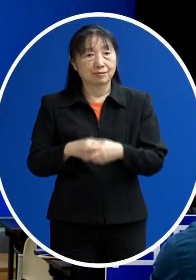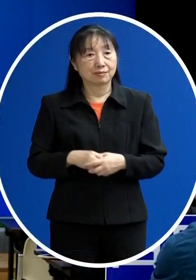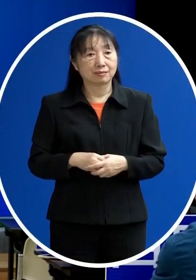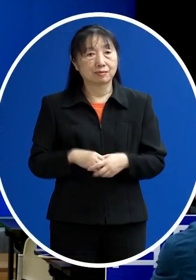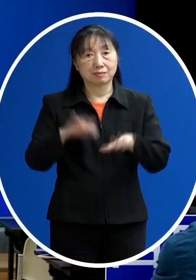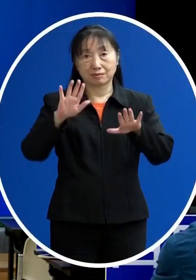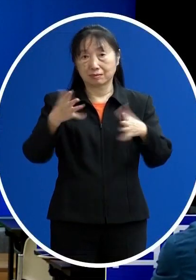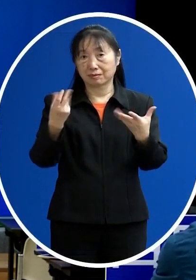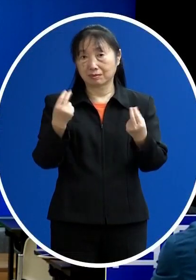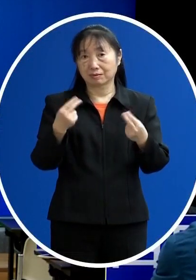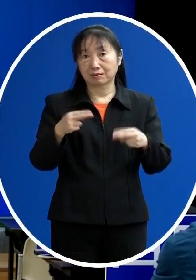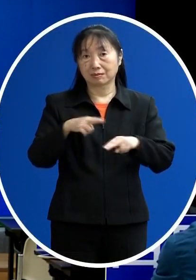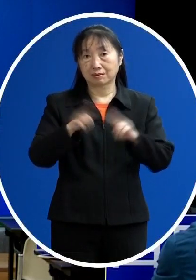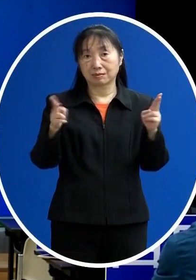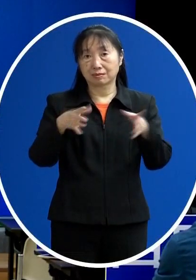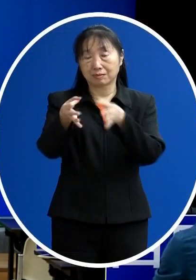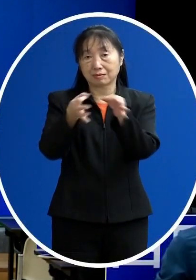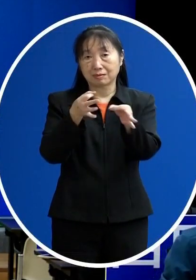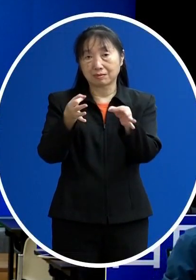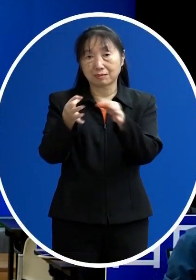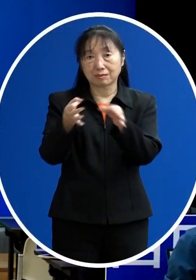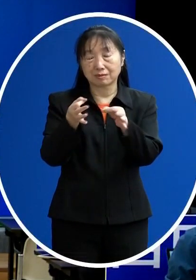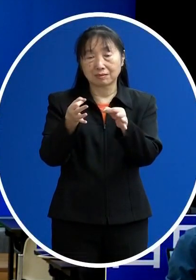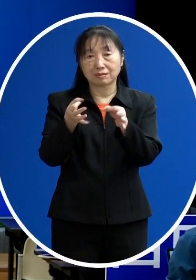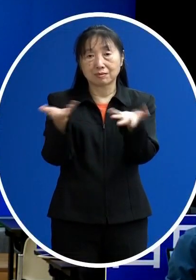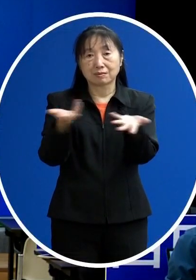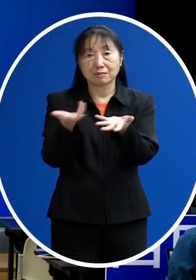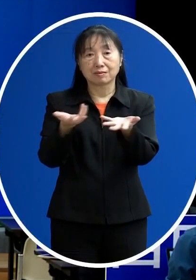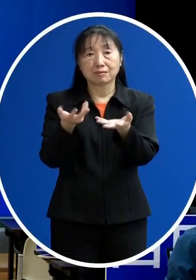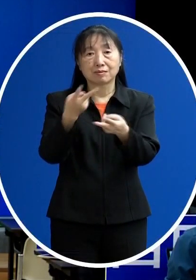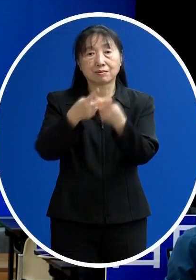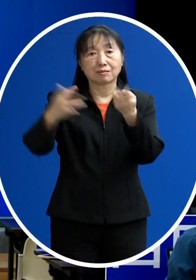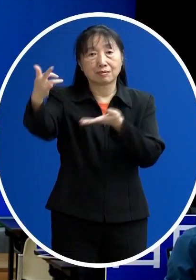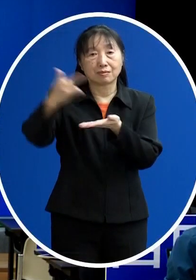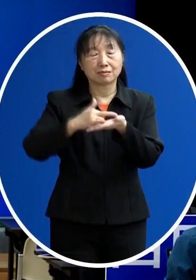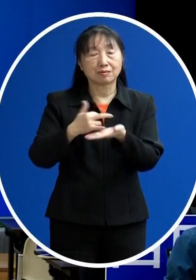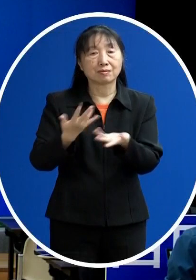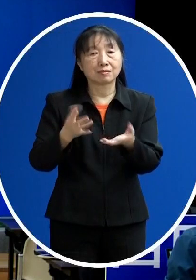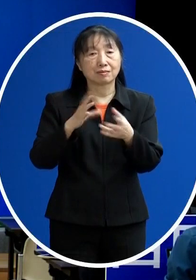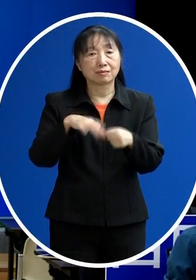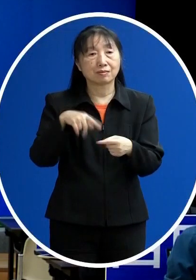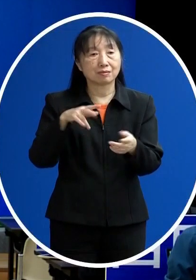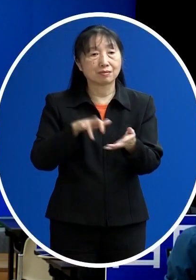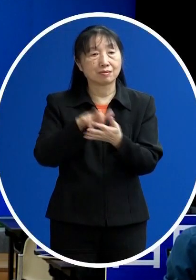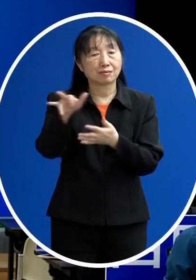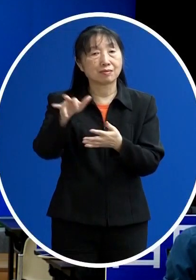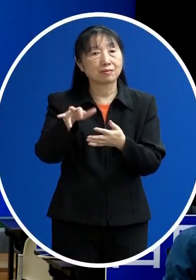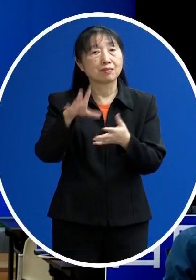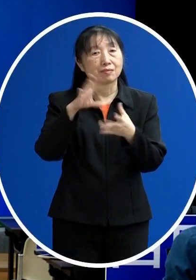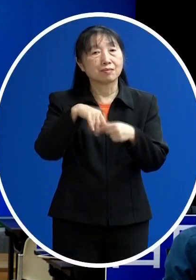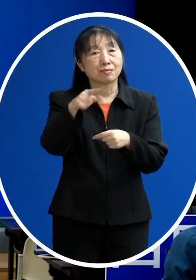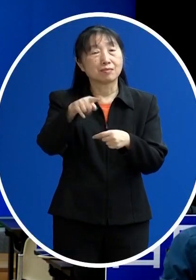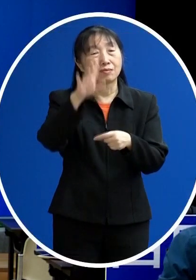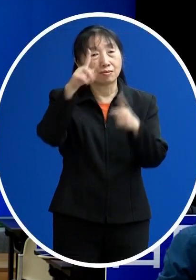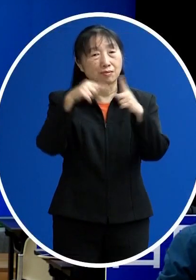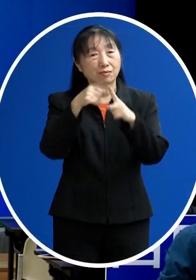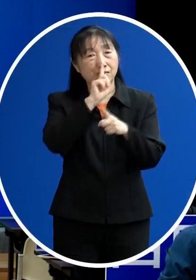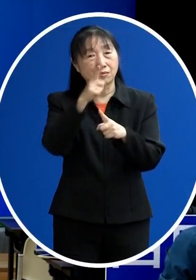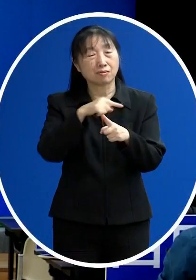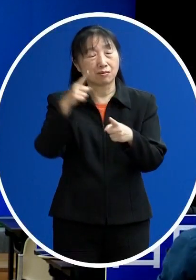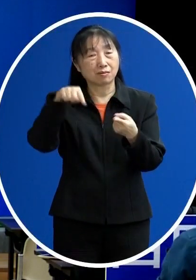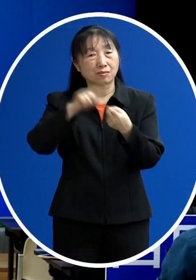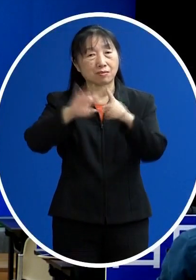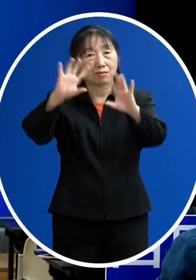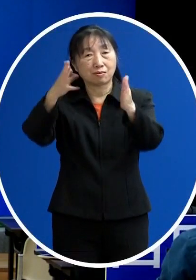因为目前没有开放商务客出境，那旅行工会就会认为说边境松绑应该要双边对等，也希望可以开